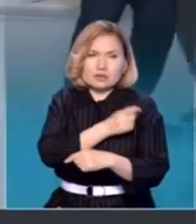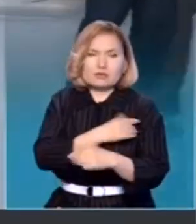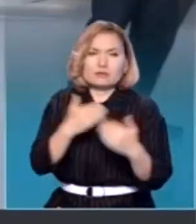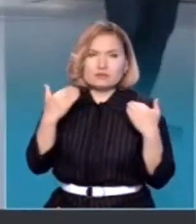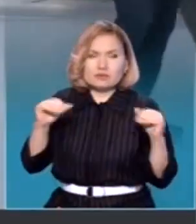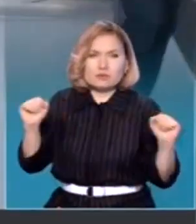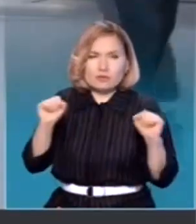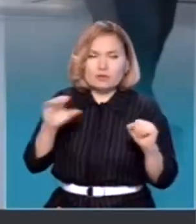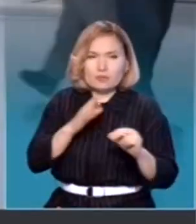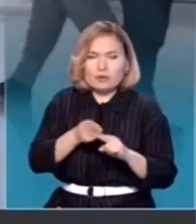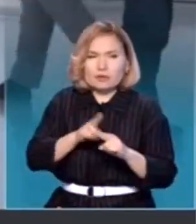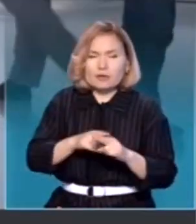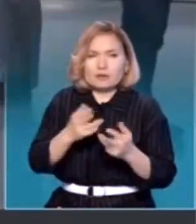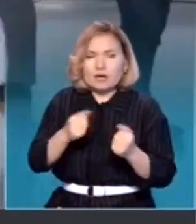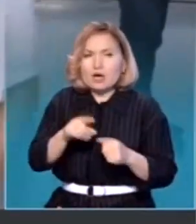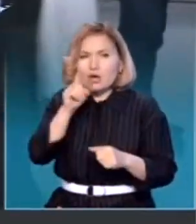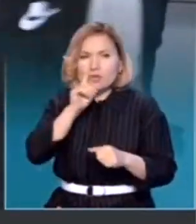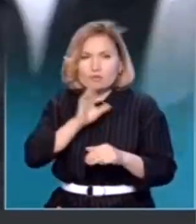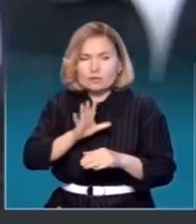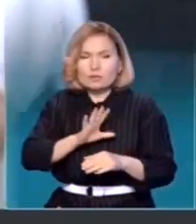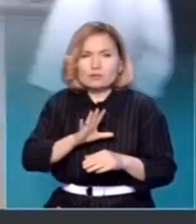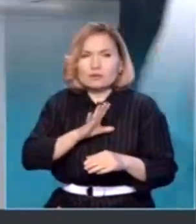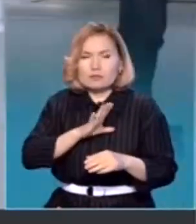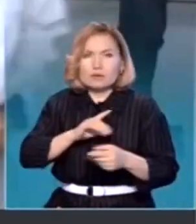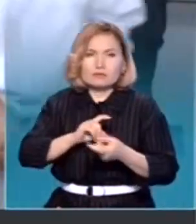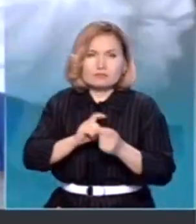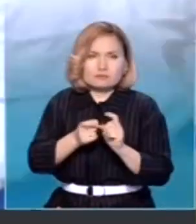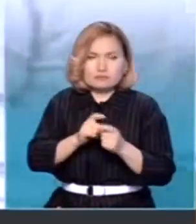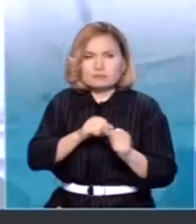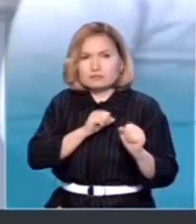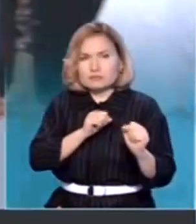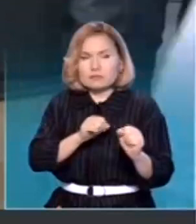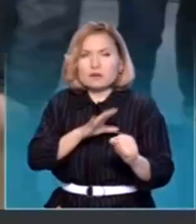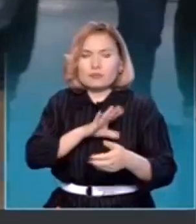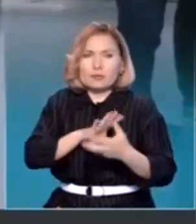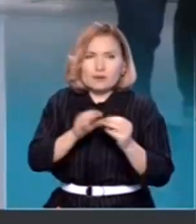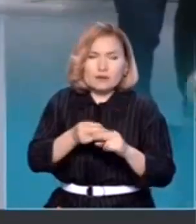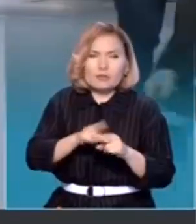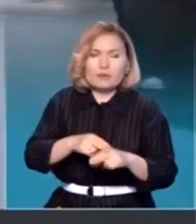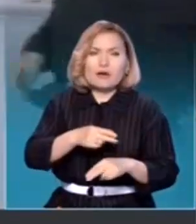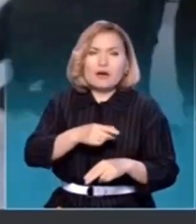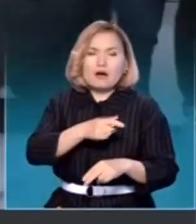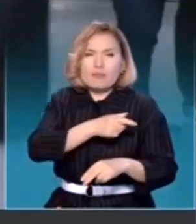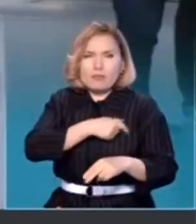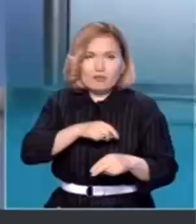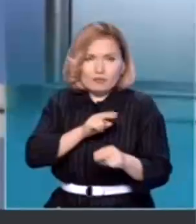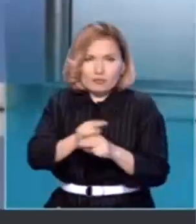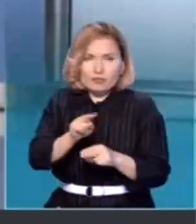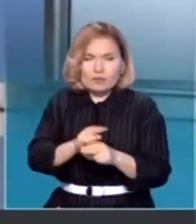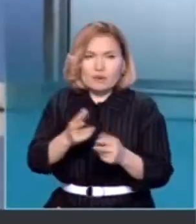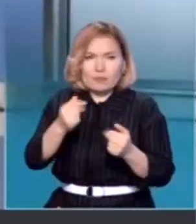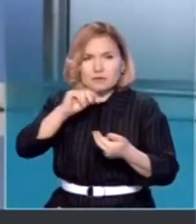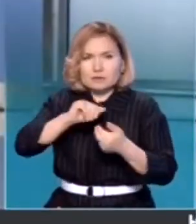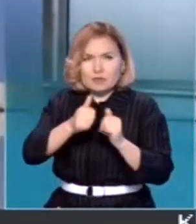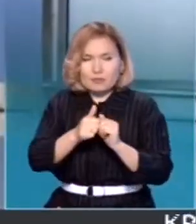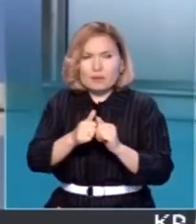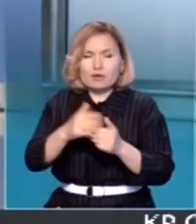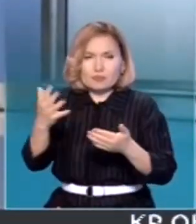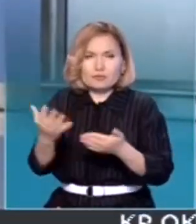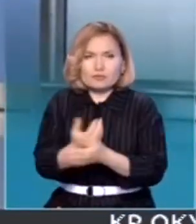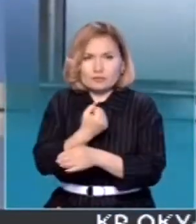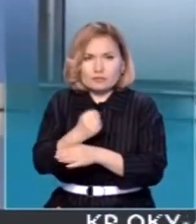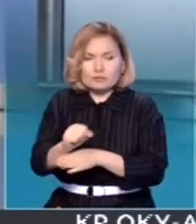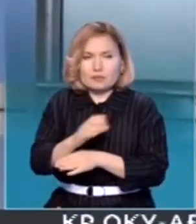қиындыққа соқты, кішкене ыңғайсыз болды, бірақ ойдағыдай тактика ағайлармен тактика ойып жеңіске жеттік, Аллаға шүкір. 51-ге алысатын ойымыз